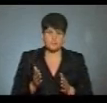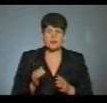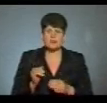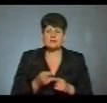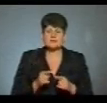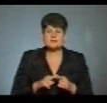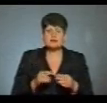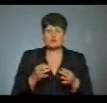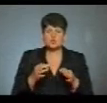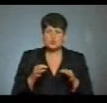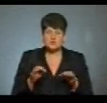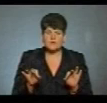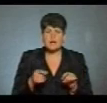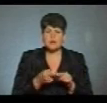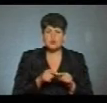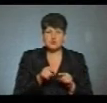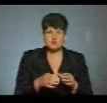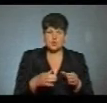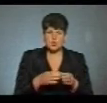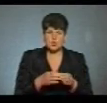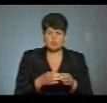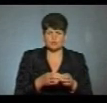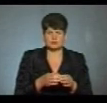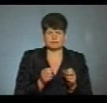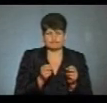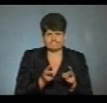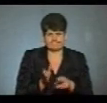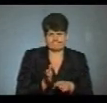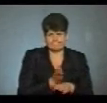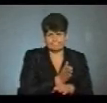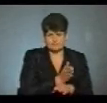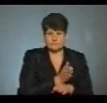це дозволяє оцю групу ризику відсікти. Я,